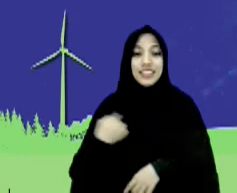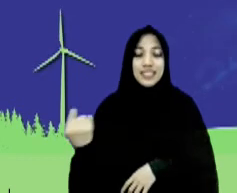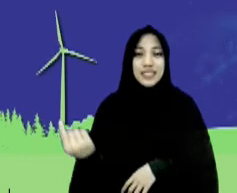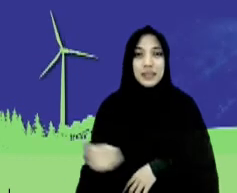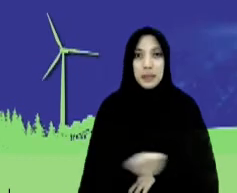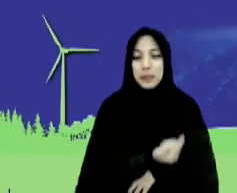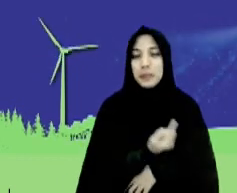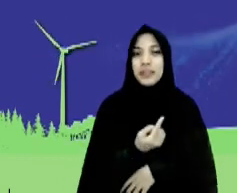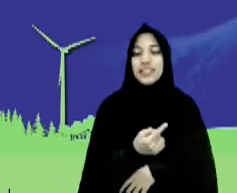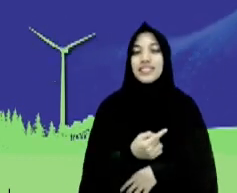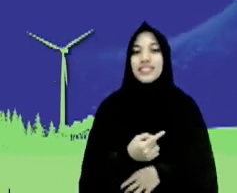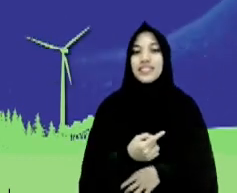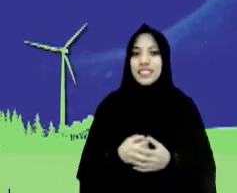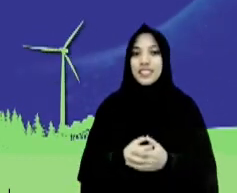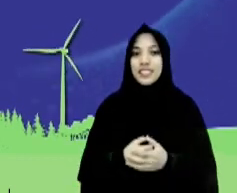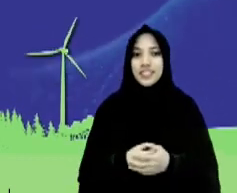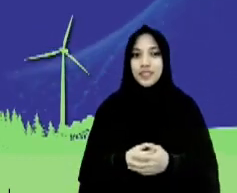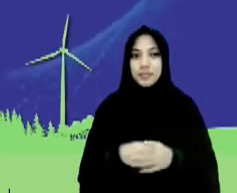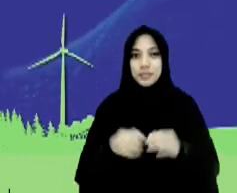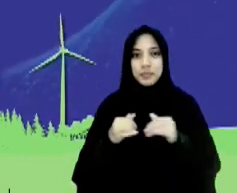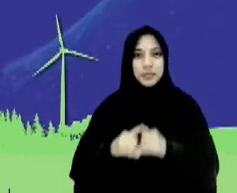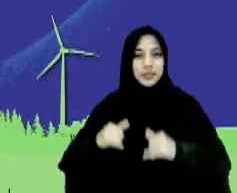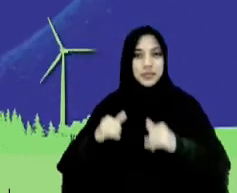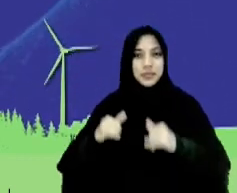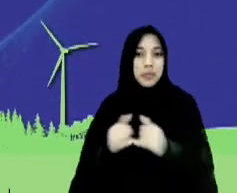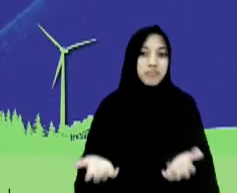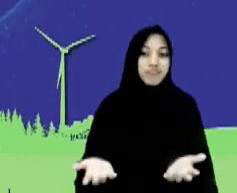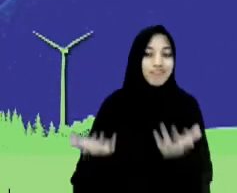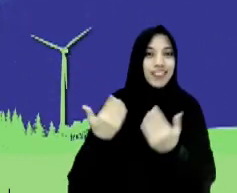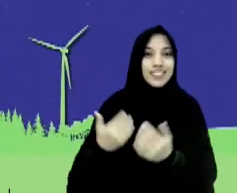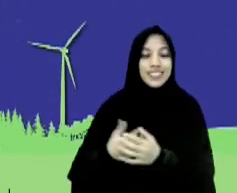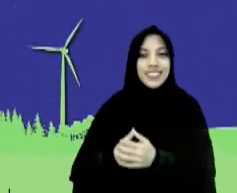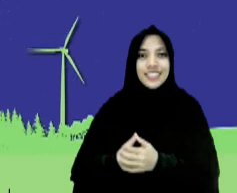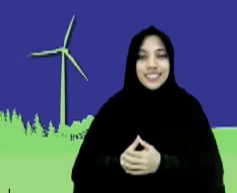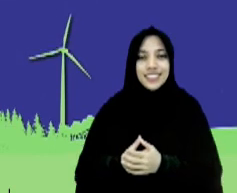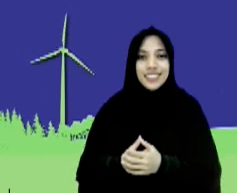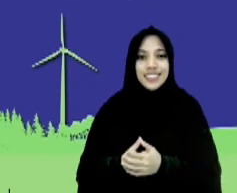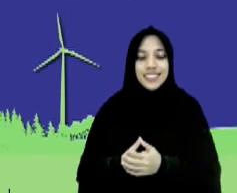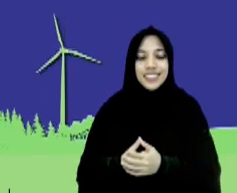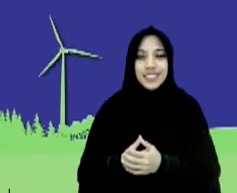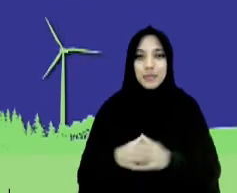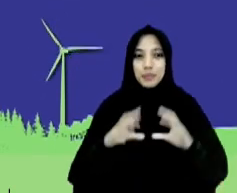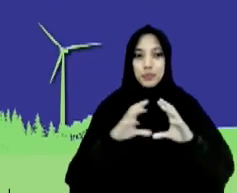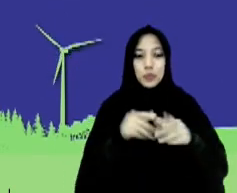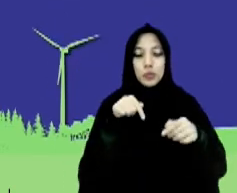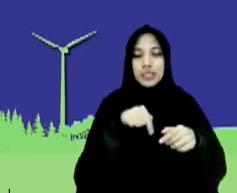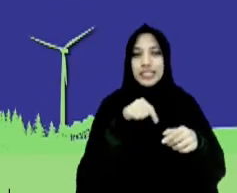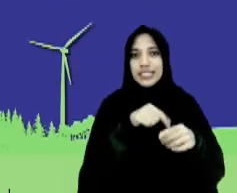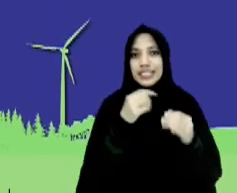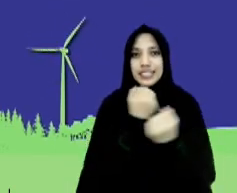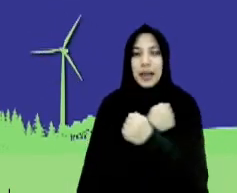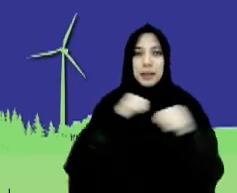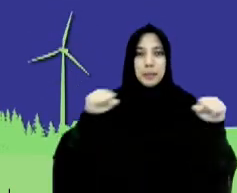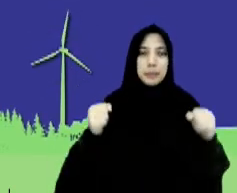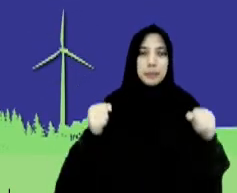eh eh Mari kita eh eh selamatkan bumi kita ini nah eh